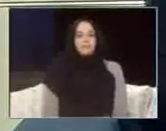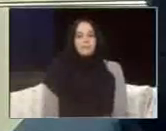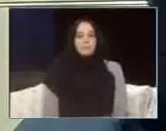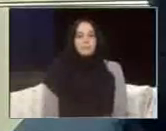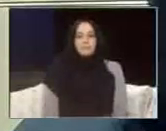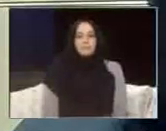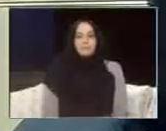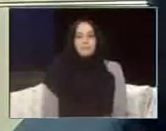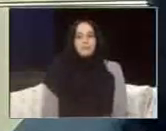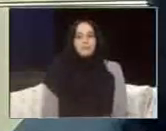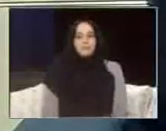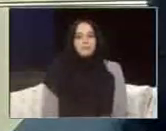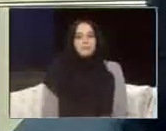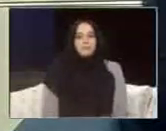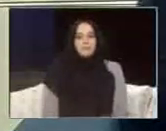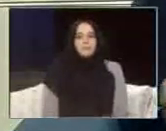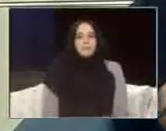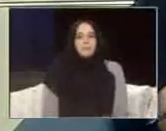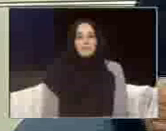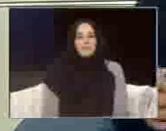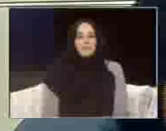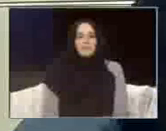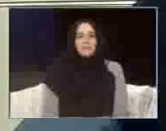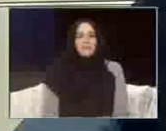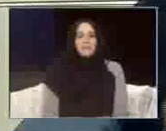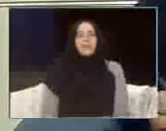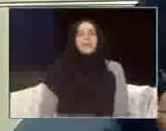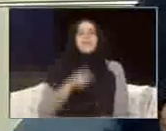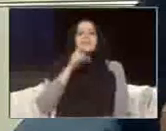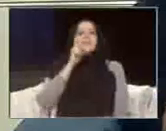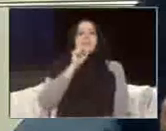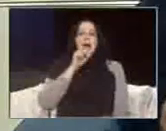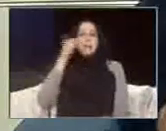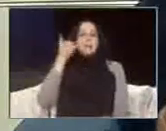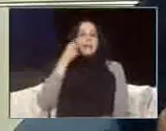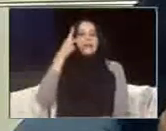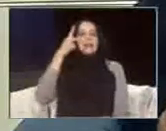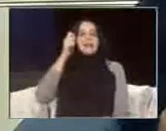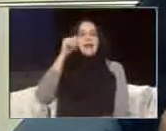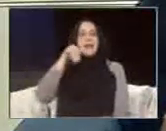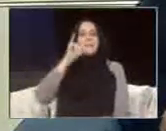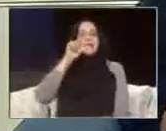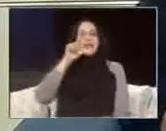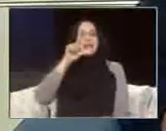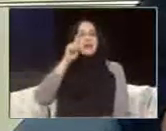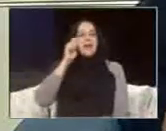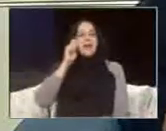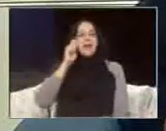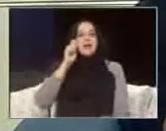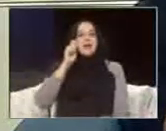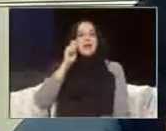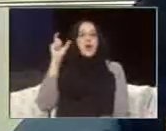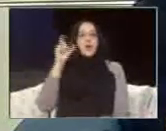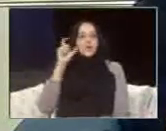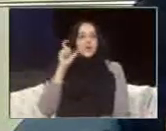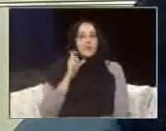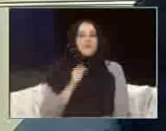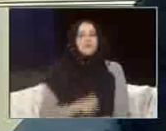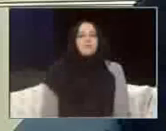هل فيه اتصال؟ الأخت الكاملة. نعم الكاملة في الدين. السلام عليكم.